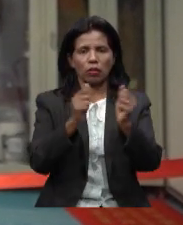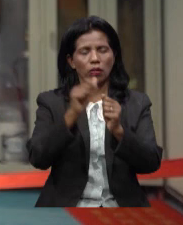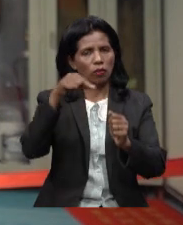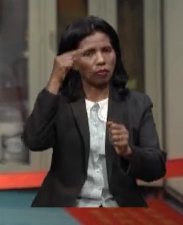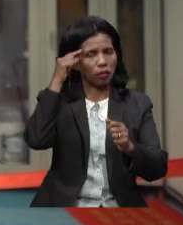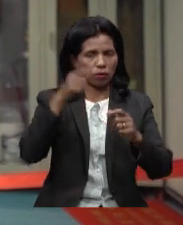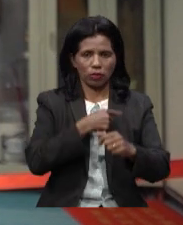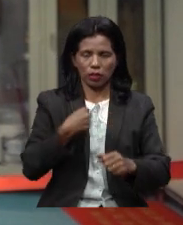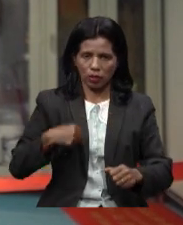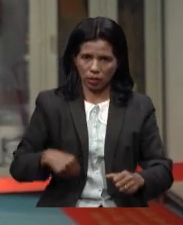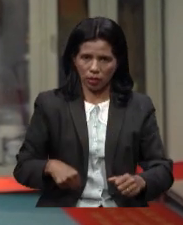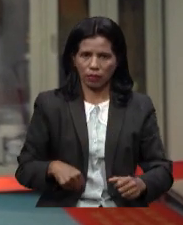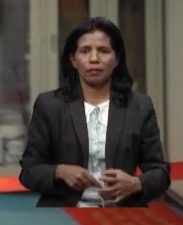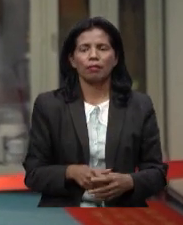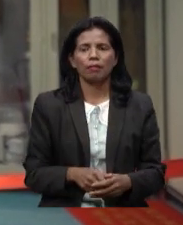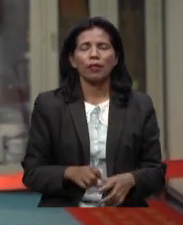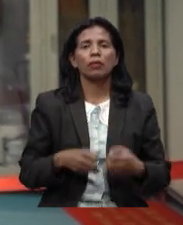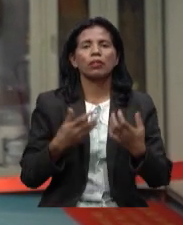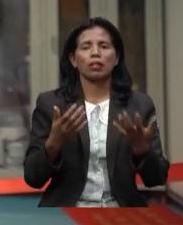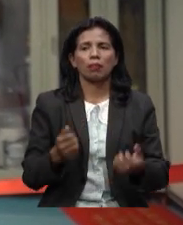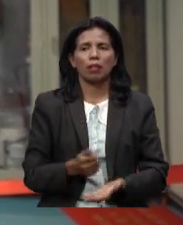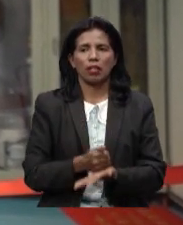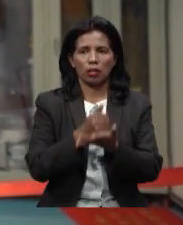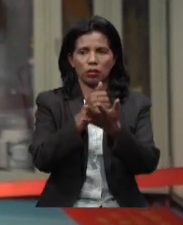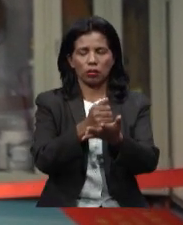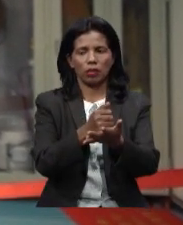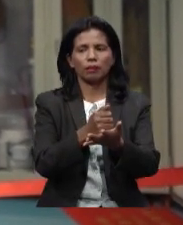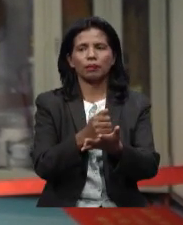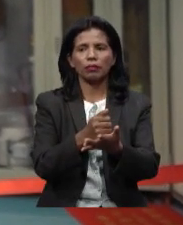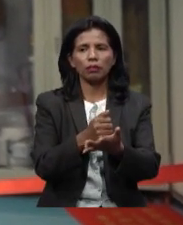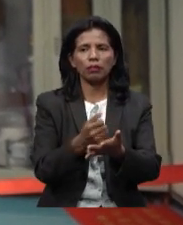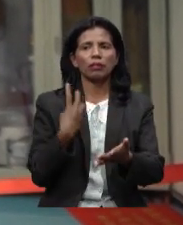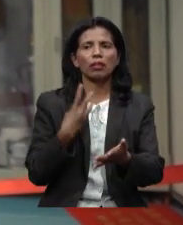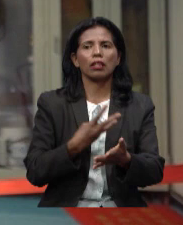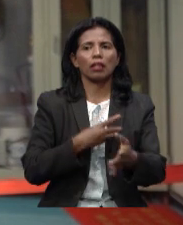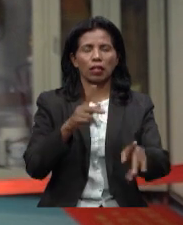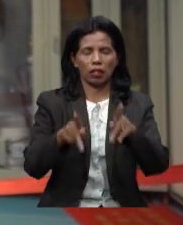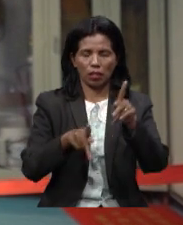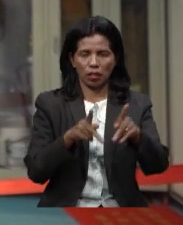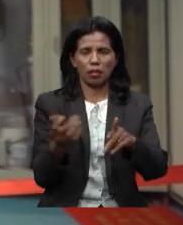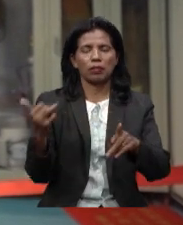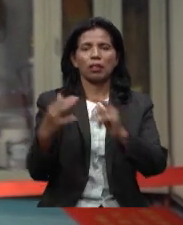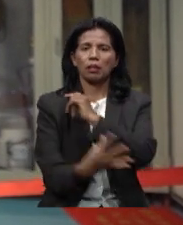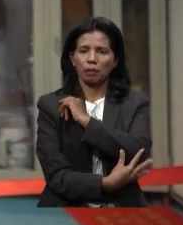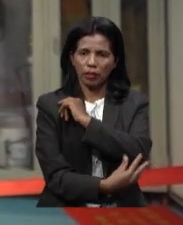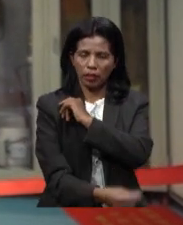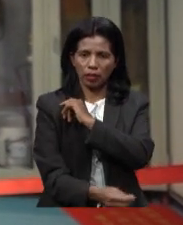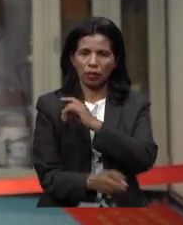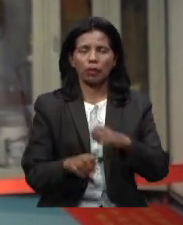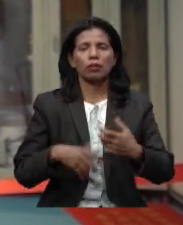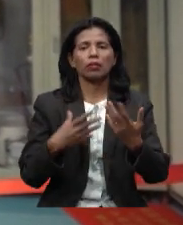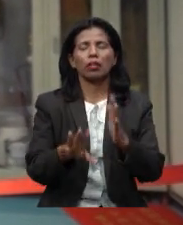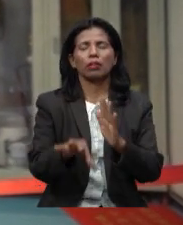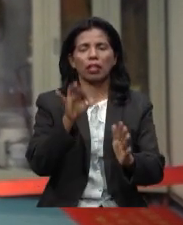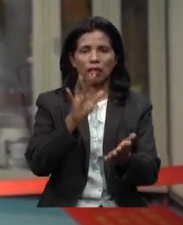China, gubernu Timor, ko insa pro bele fasilita ita nia komunidade ne be kuit laik. Poin satu hetan